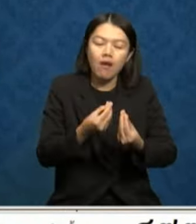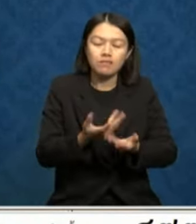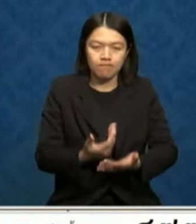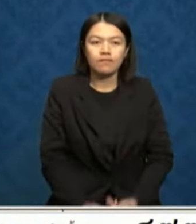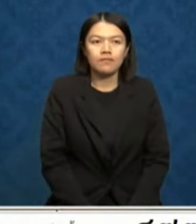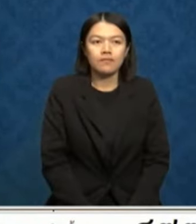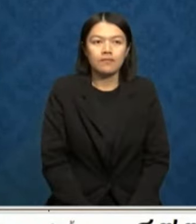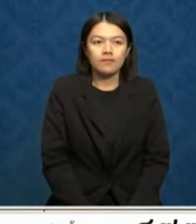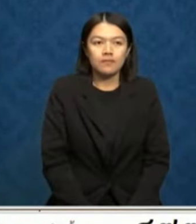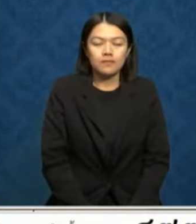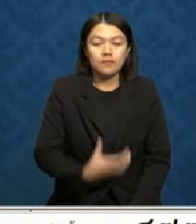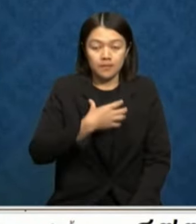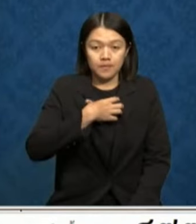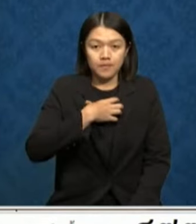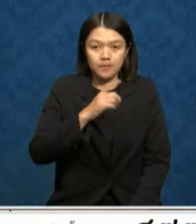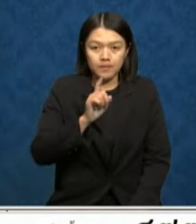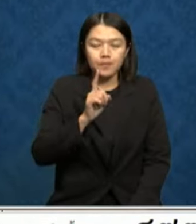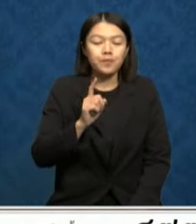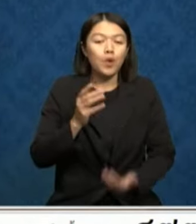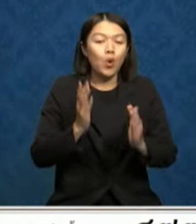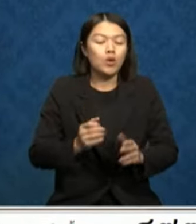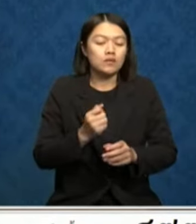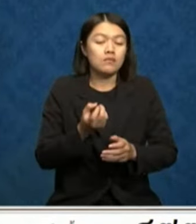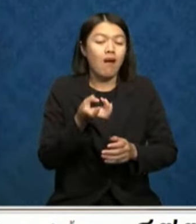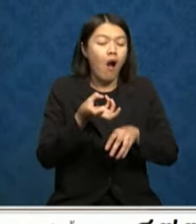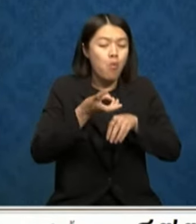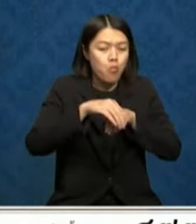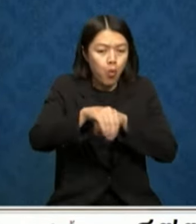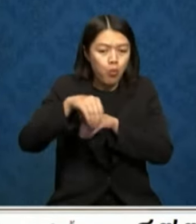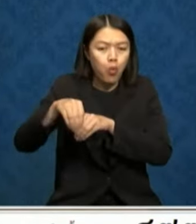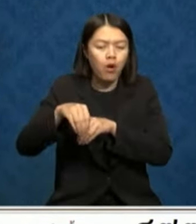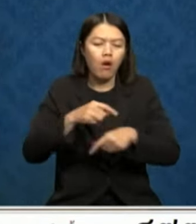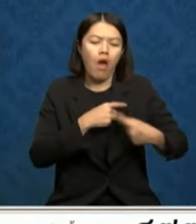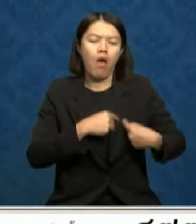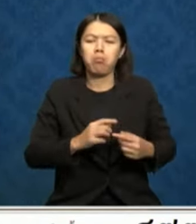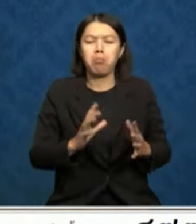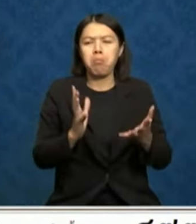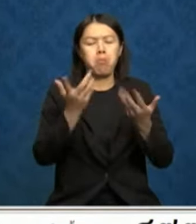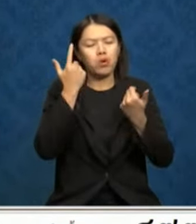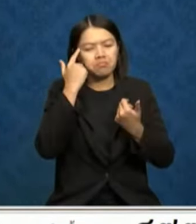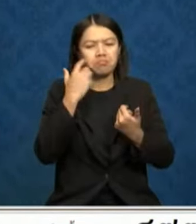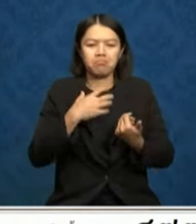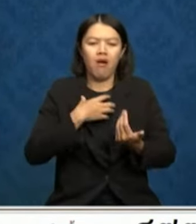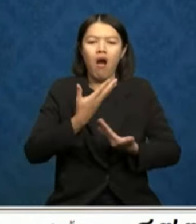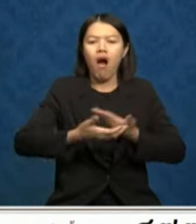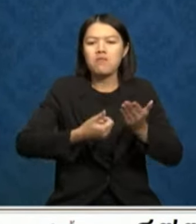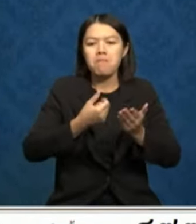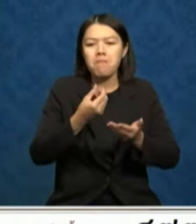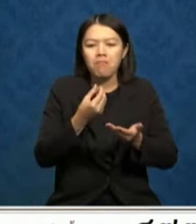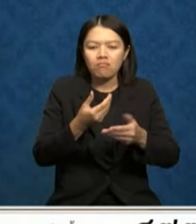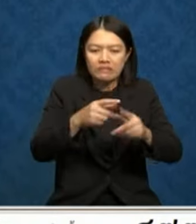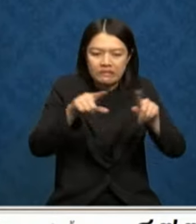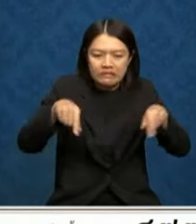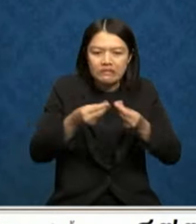ด้วยครับอยากให้ชาวนาหมดกำลังใจแล้วก็ขายที่พื้นนานะครับไปทำอย่างอื่น